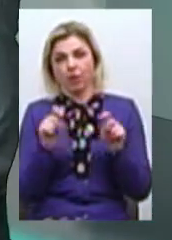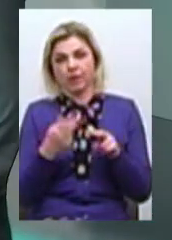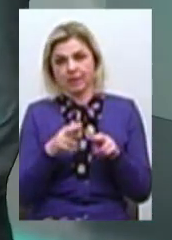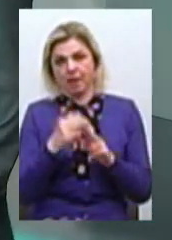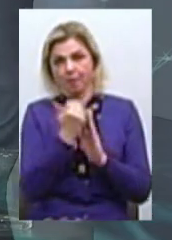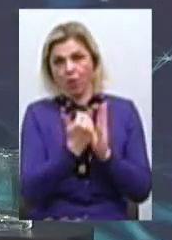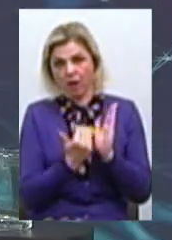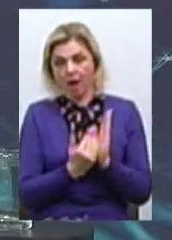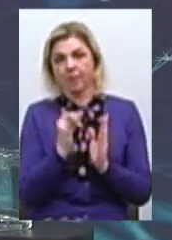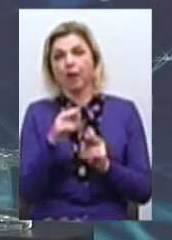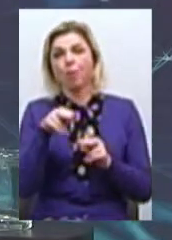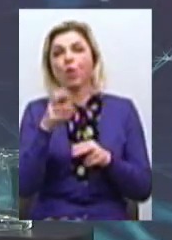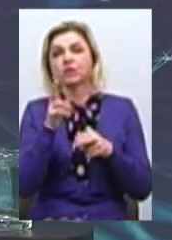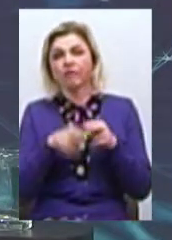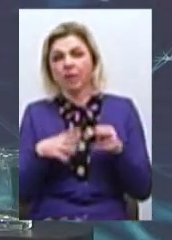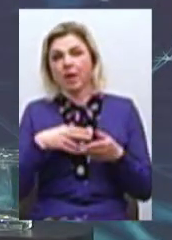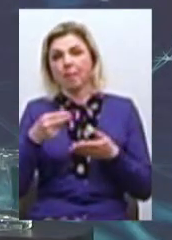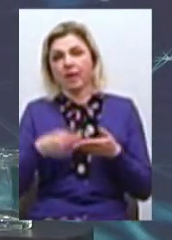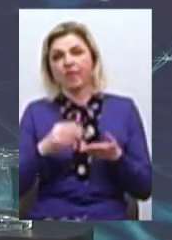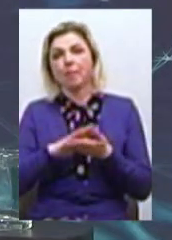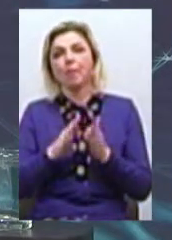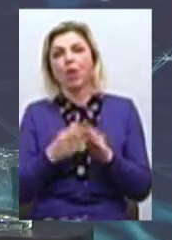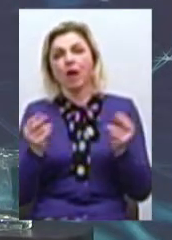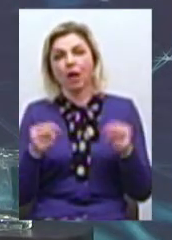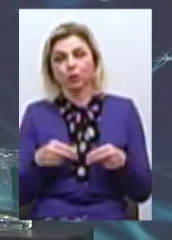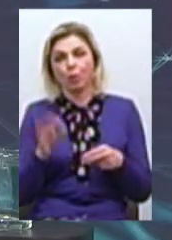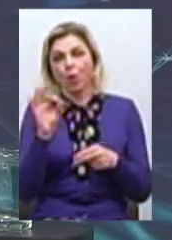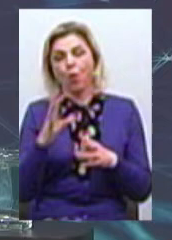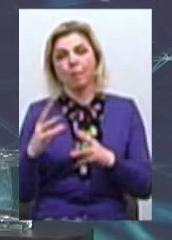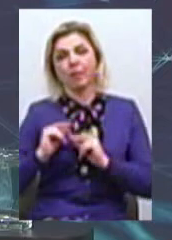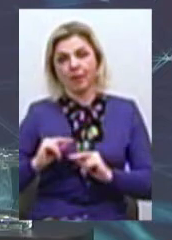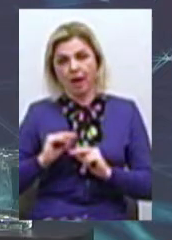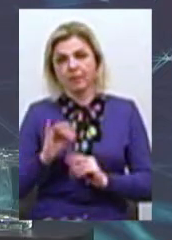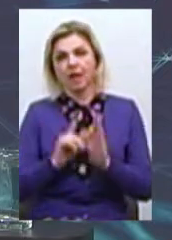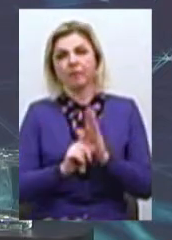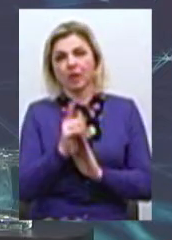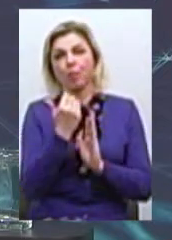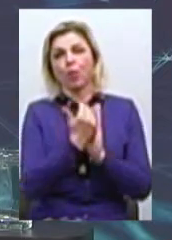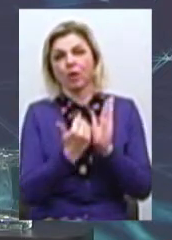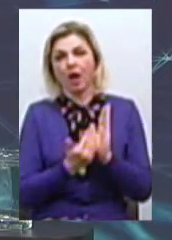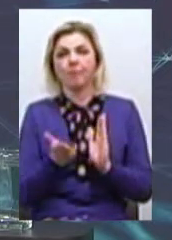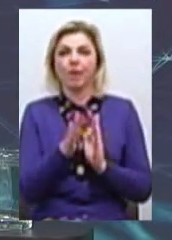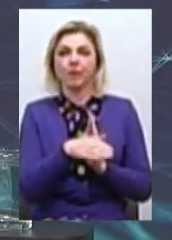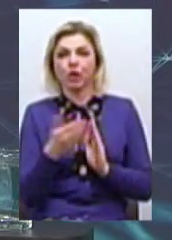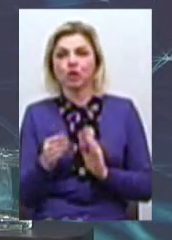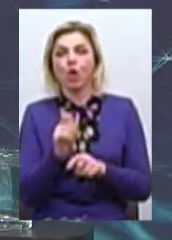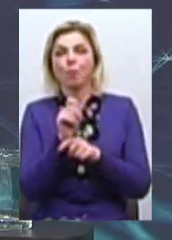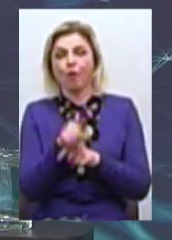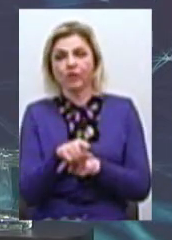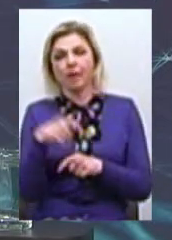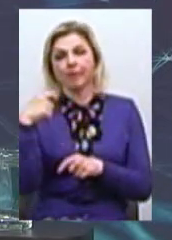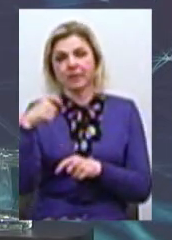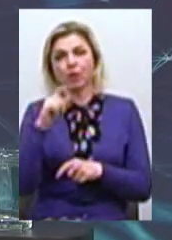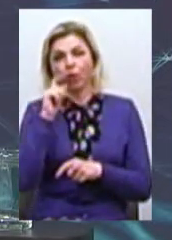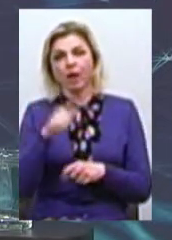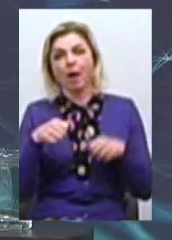і по завершенню був підписаний меморандум щодо співпраці та впровадження програми між уповноваженим президентом України з